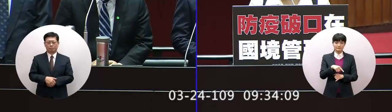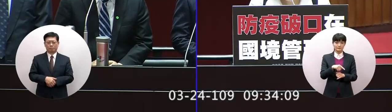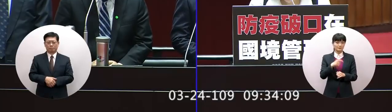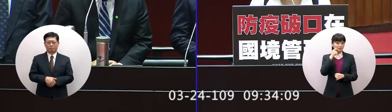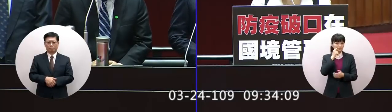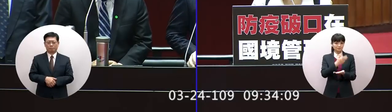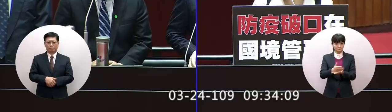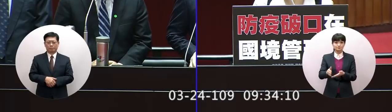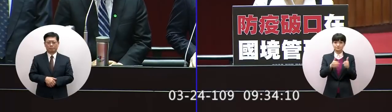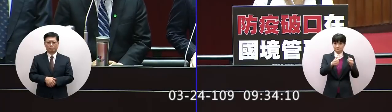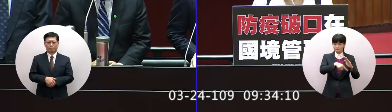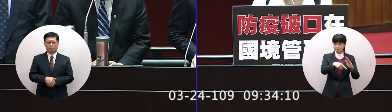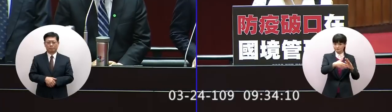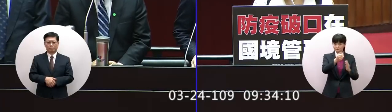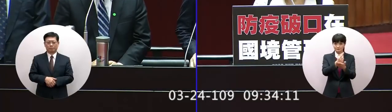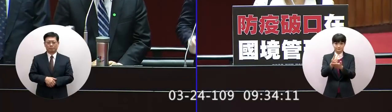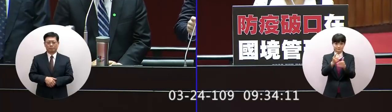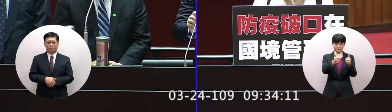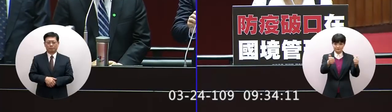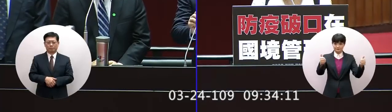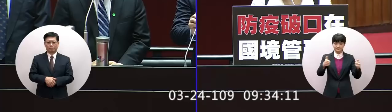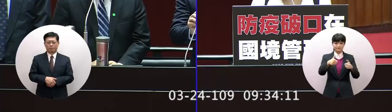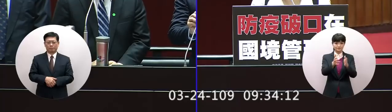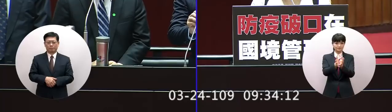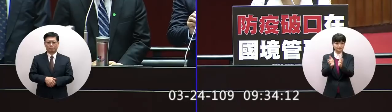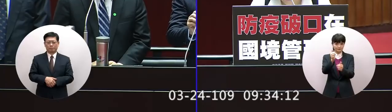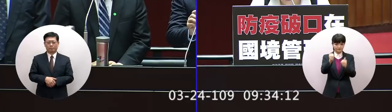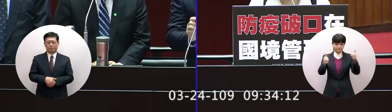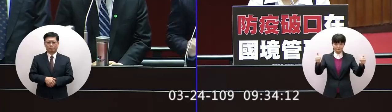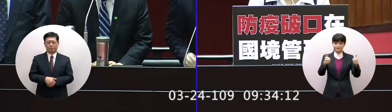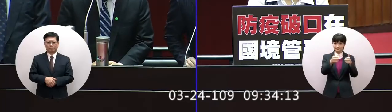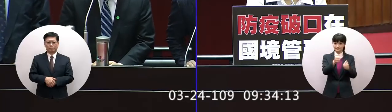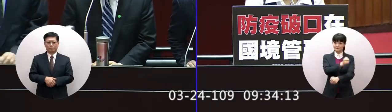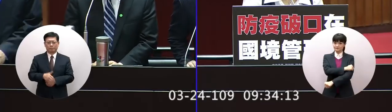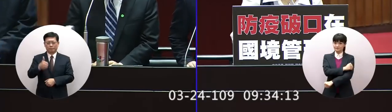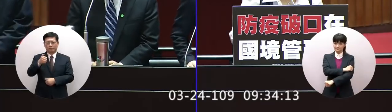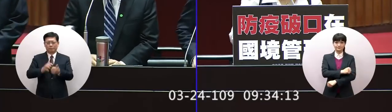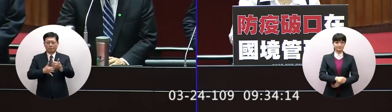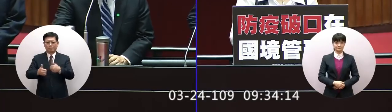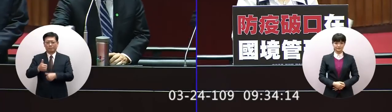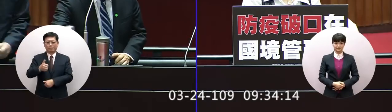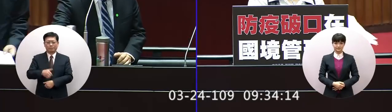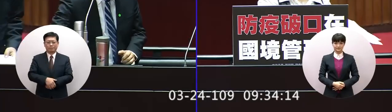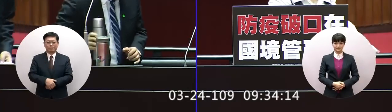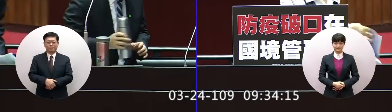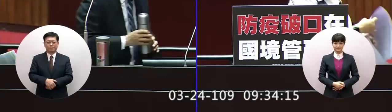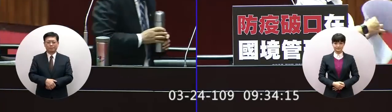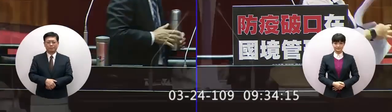难关。谢谢院长，谢谢各位部会首长的辛苦，谢谢。 谢谢委员。